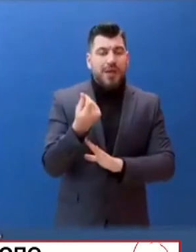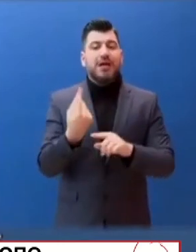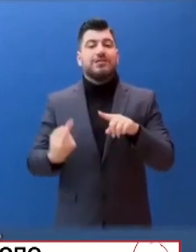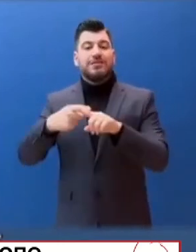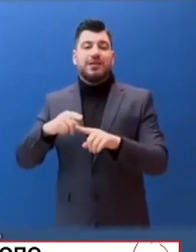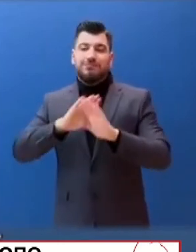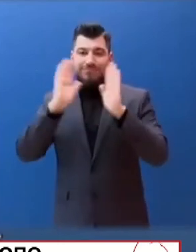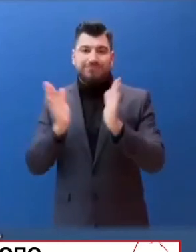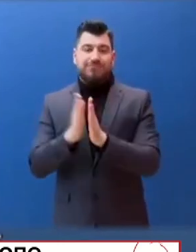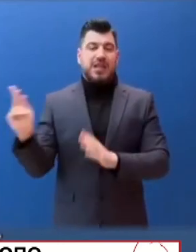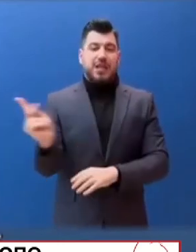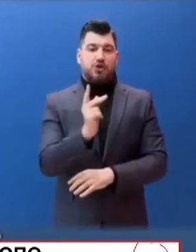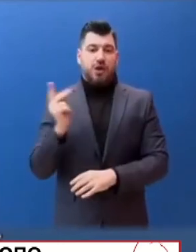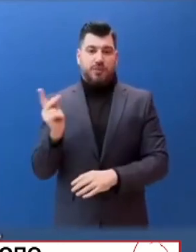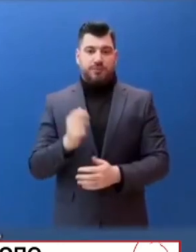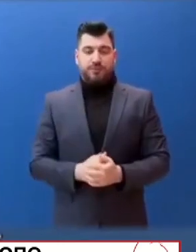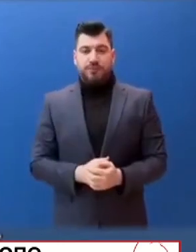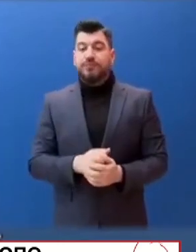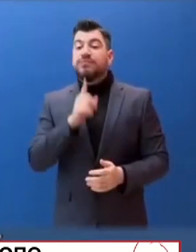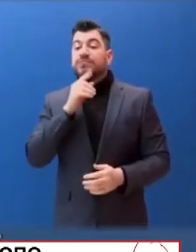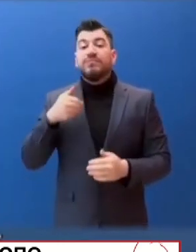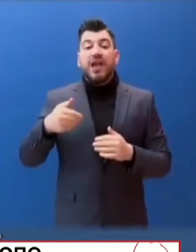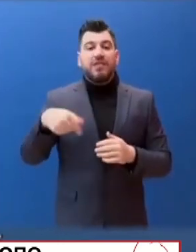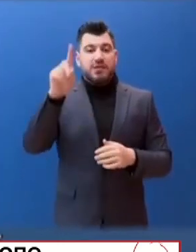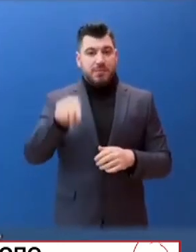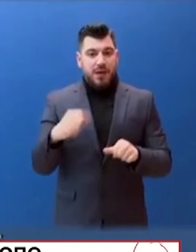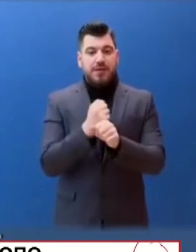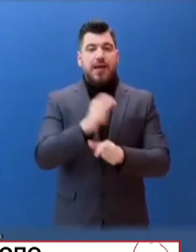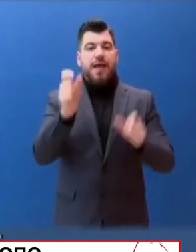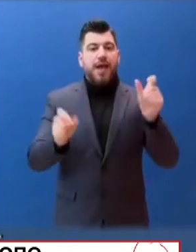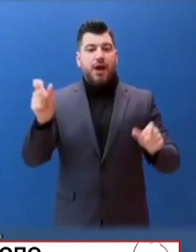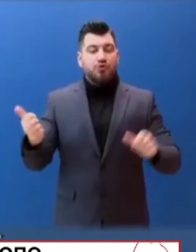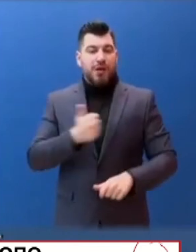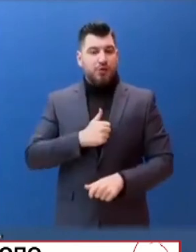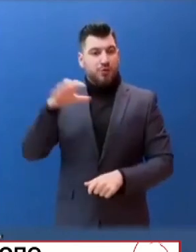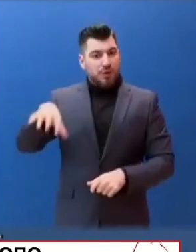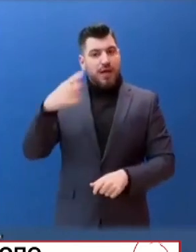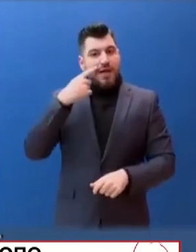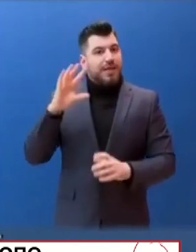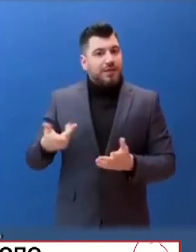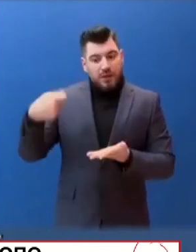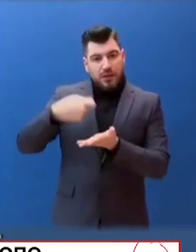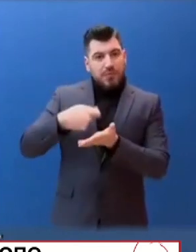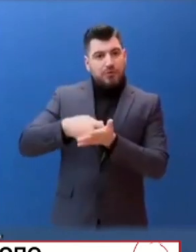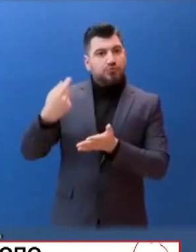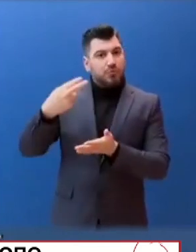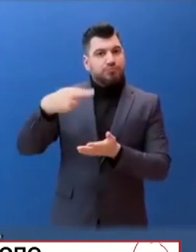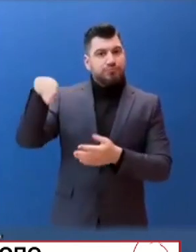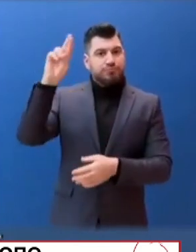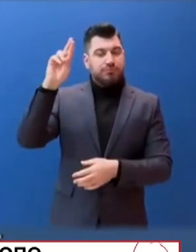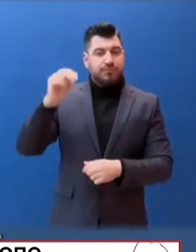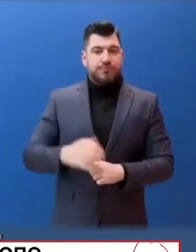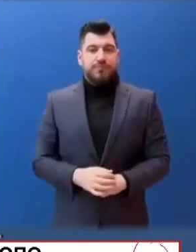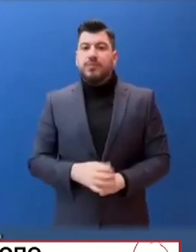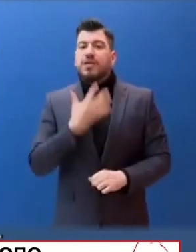κοινωνία. Αυτές τις μέρες, οι εργαζόμενοι του ιδιωτικού τομέα διαπίστωσαν αυξήσεις στις απολαβές τους.